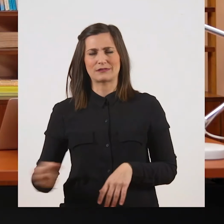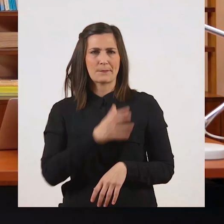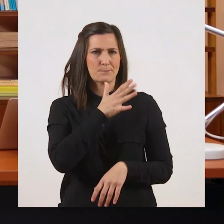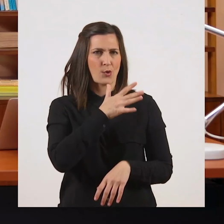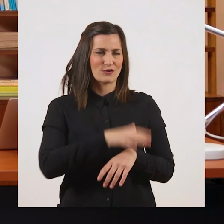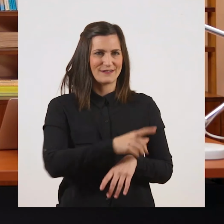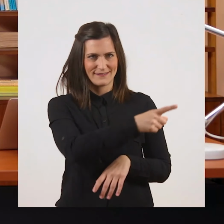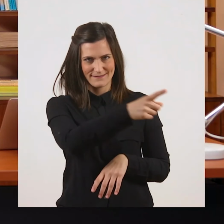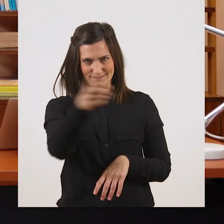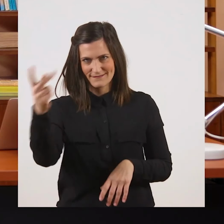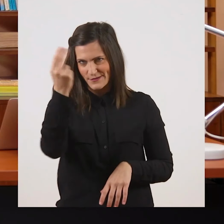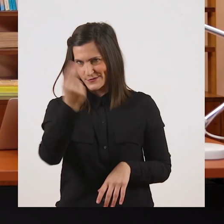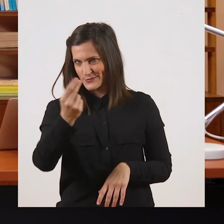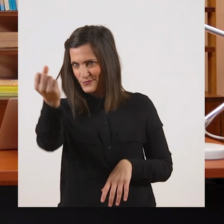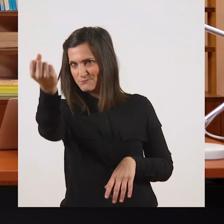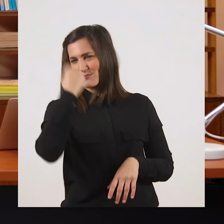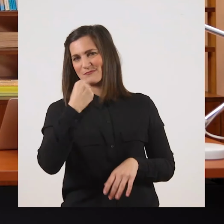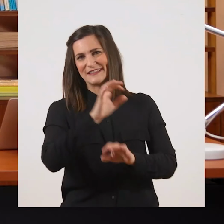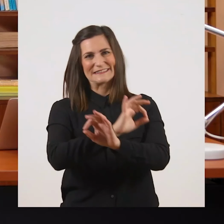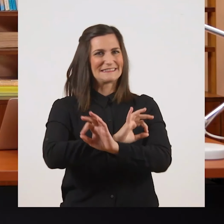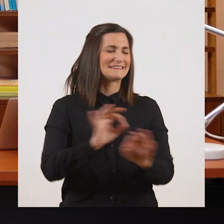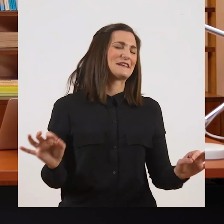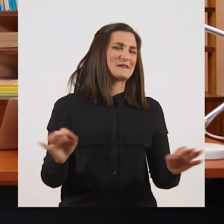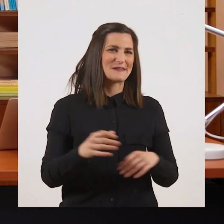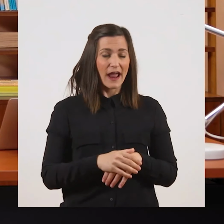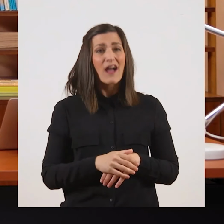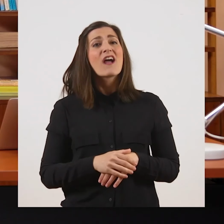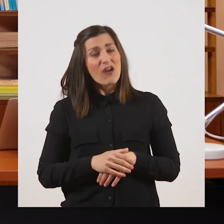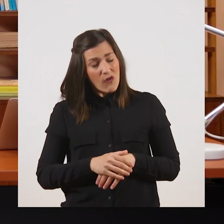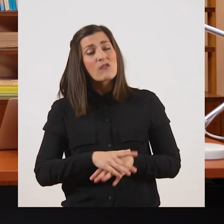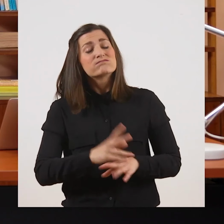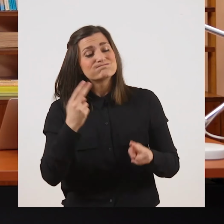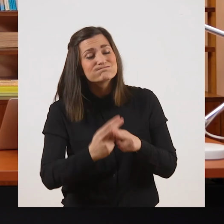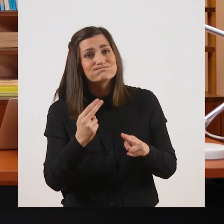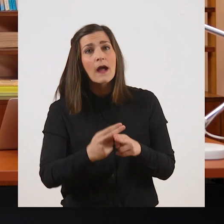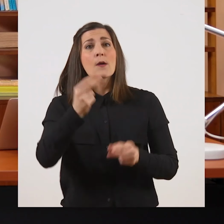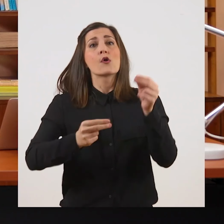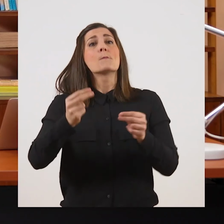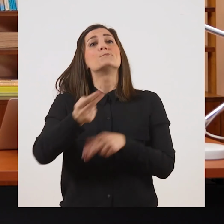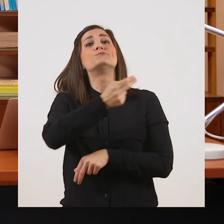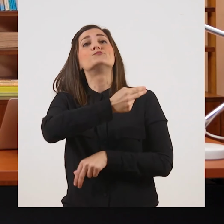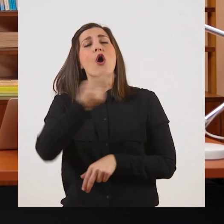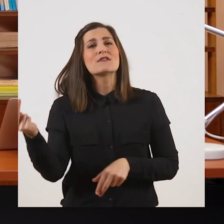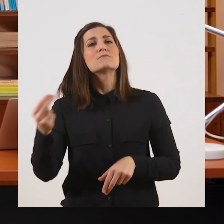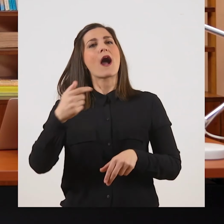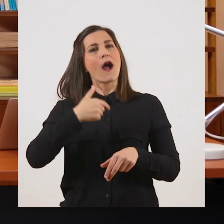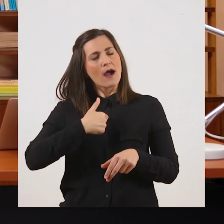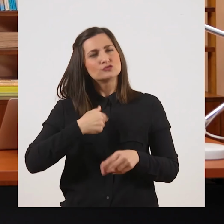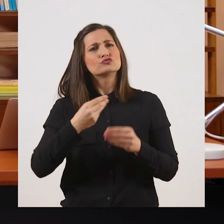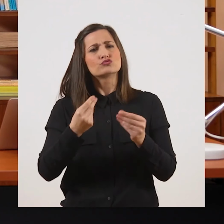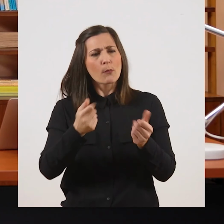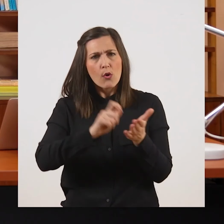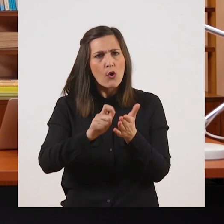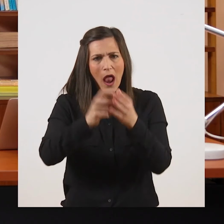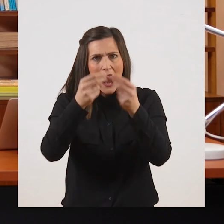Είμαι σίγουρη ότι εσείς ζωγραφίζετε καλύτερα από μένα. Και πάντα λέω στα παιδιά, όταν έχουμε προβλήματα, να τα αντιμετωπίζουμε πρώτα με τη